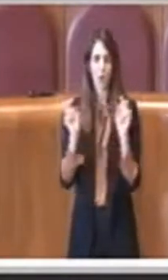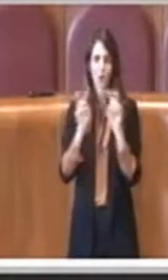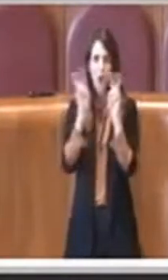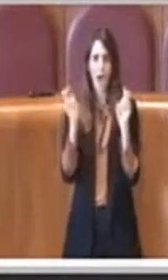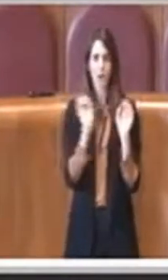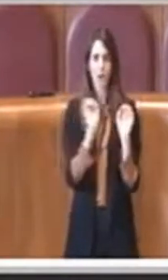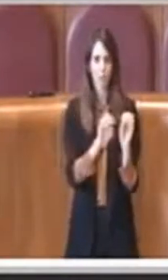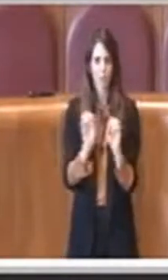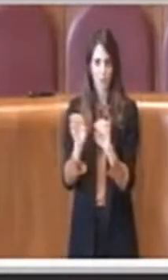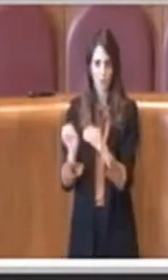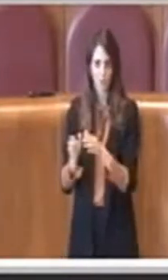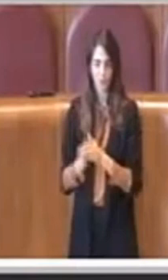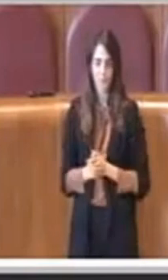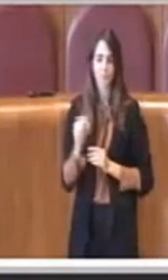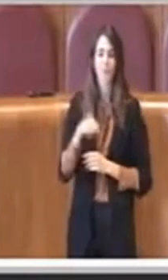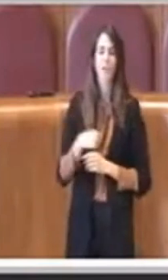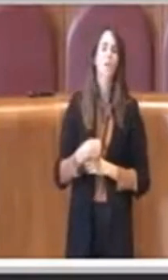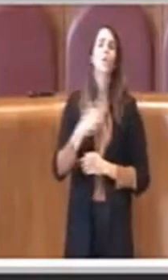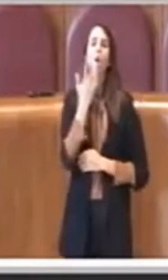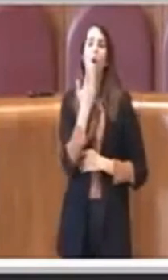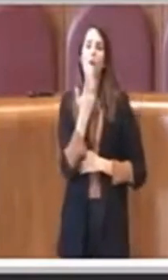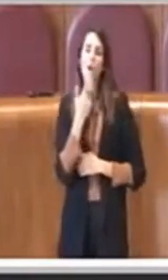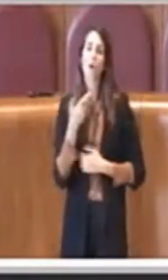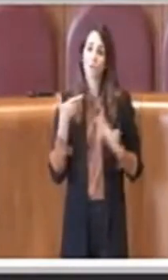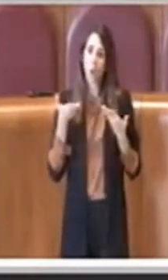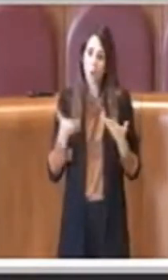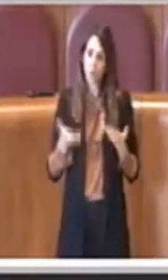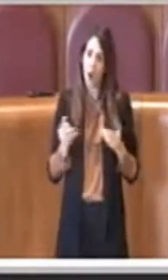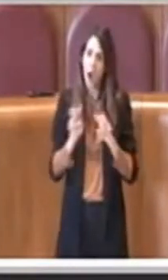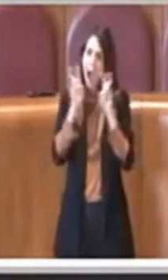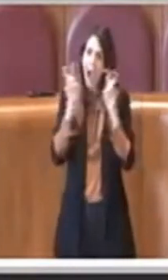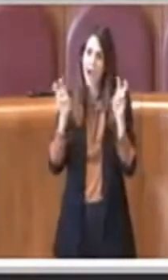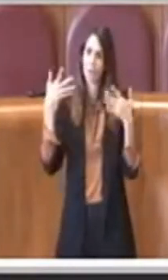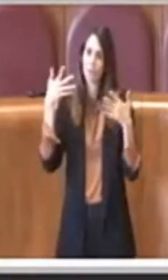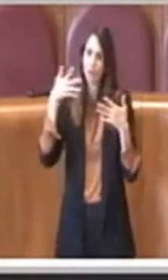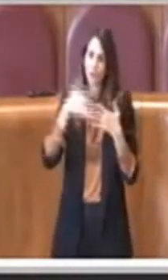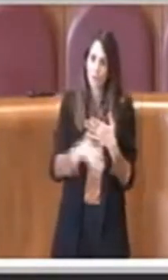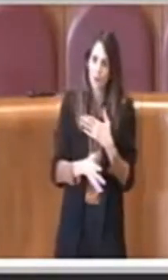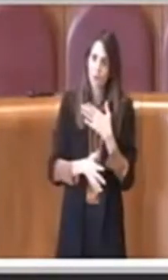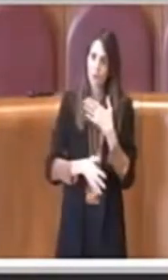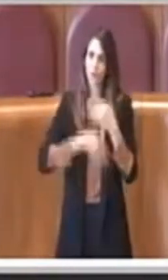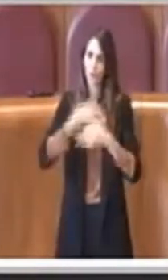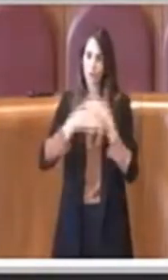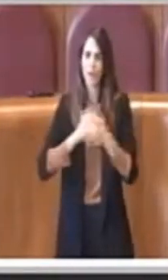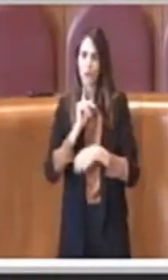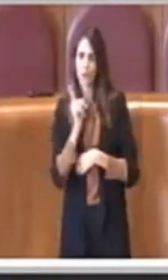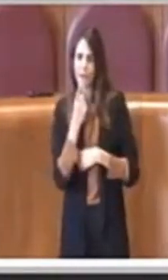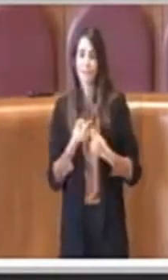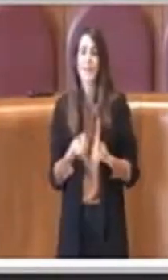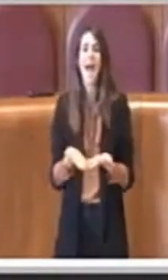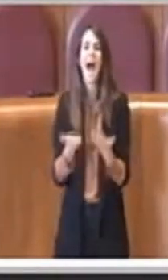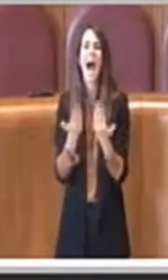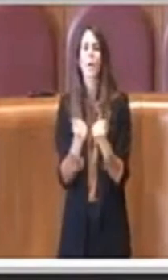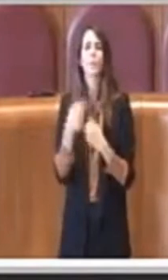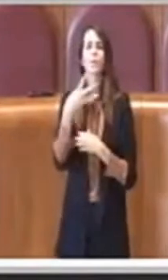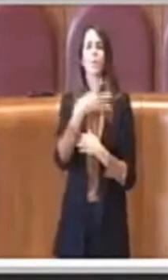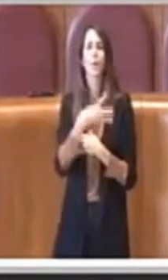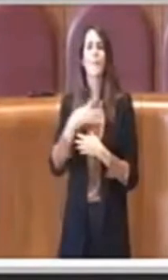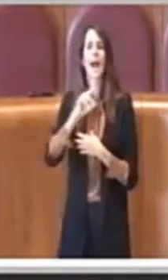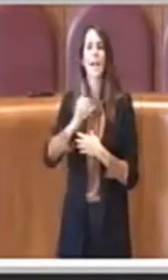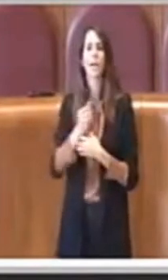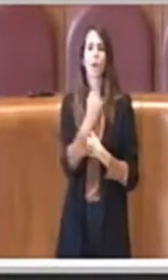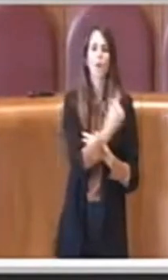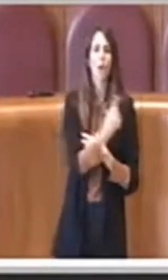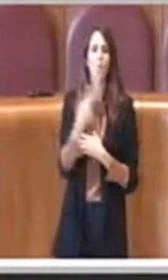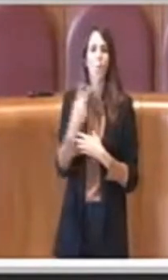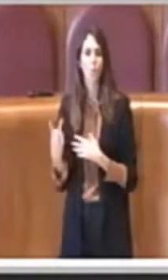più nello specifico, Presidente. Quando si parla di acquisto di Malagrotta 1 e Malagrotta 2, che sono i due TMB